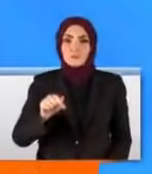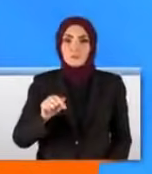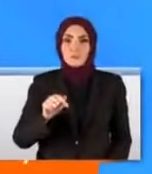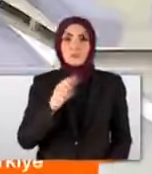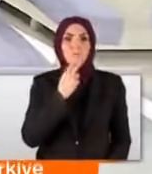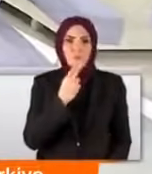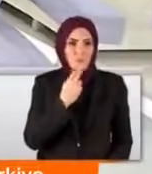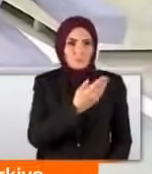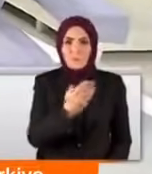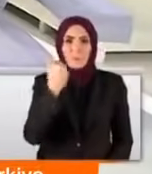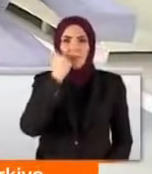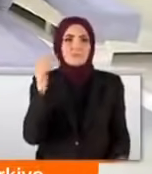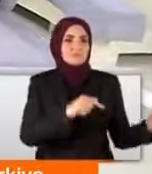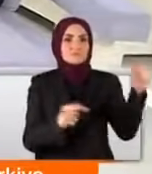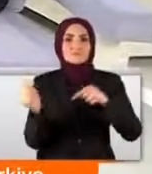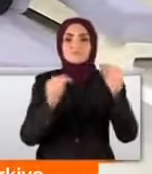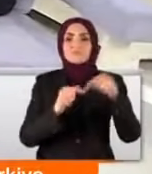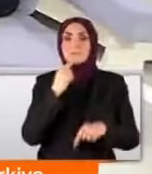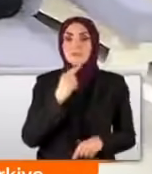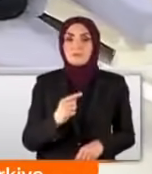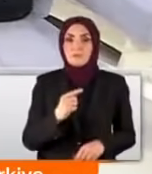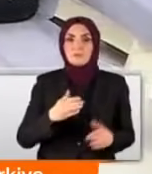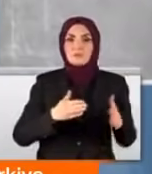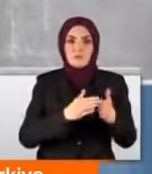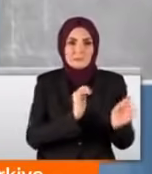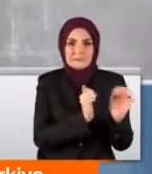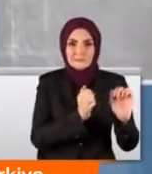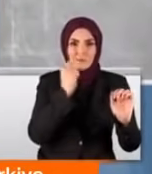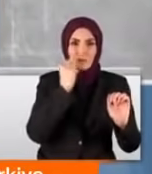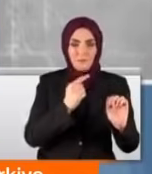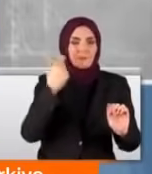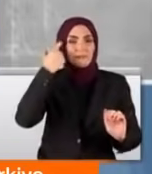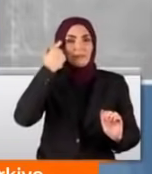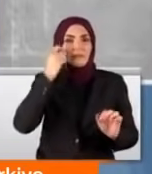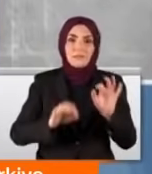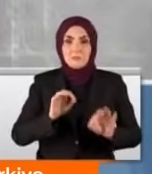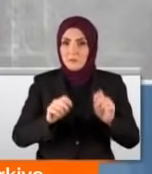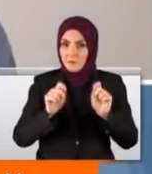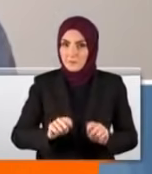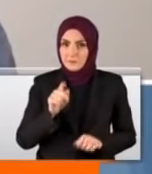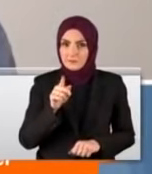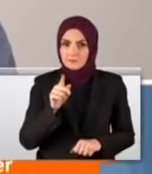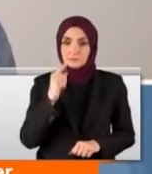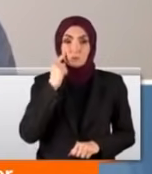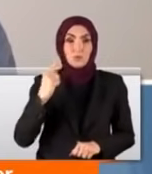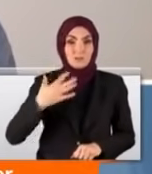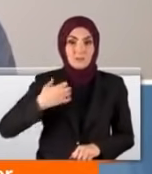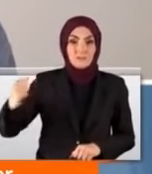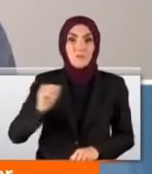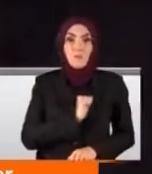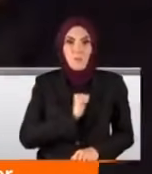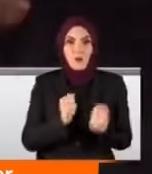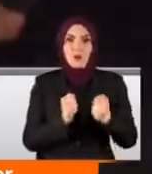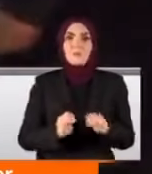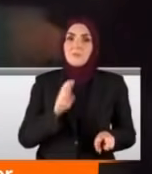birbirini yalanladı. Hatta köşeye sıkışınca intiharı bile denedi. Gözaltına alınacağından korktuğu için arabasını atlıyor. Kendisine zarar vermek istemiş